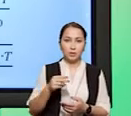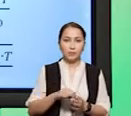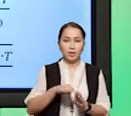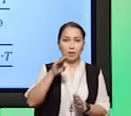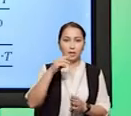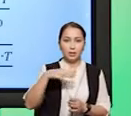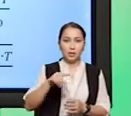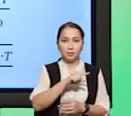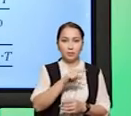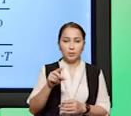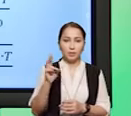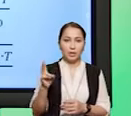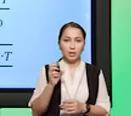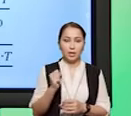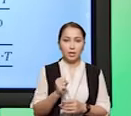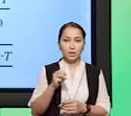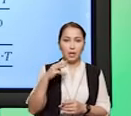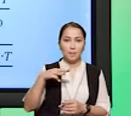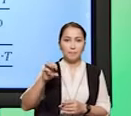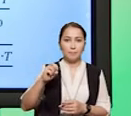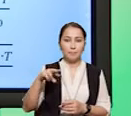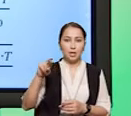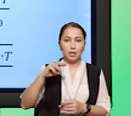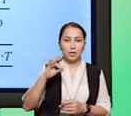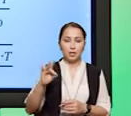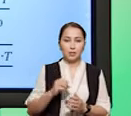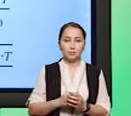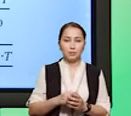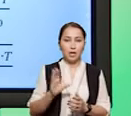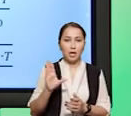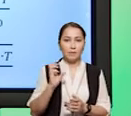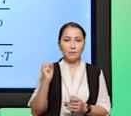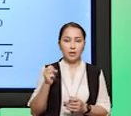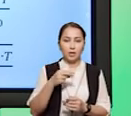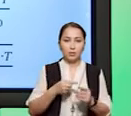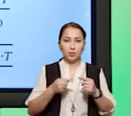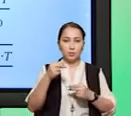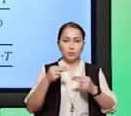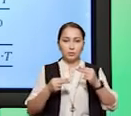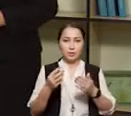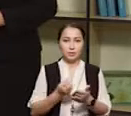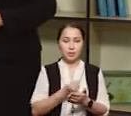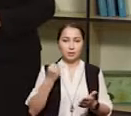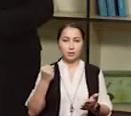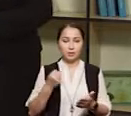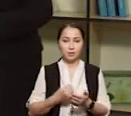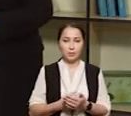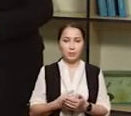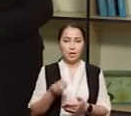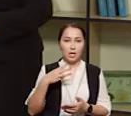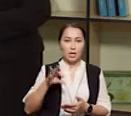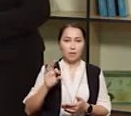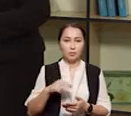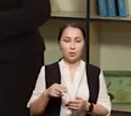katta m taqsim na ga, ya'ni molar massani Avogadro soniga nisbati bilan aniqlanadi. M0